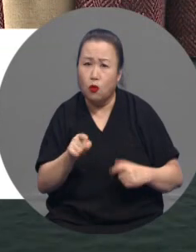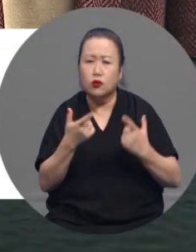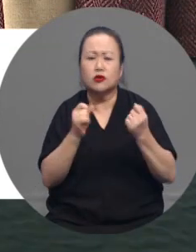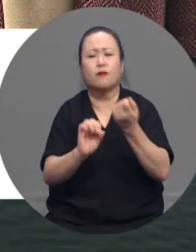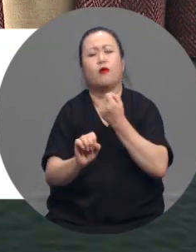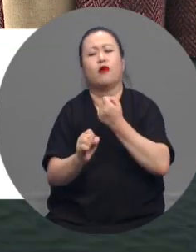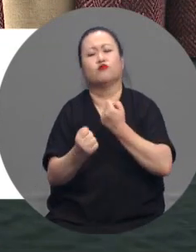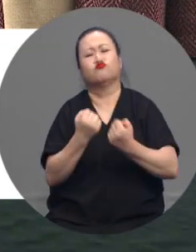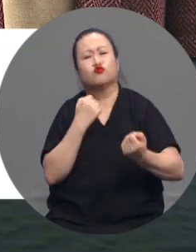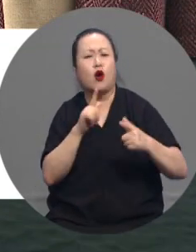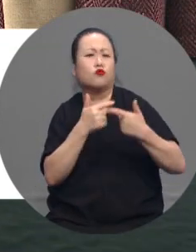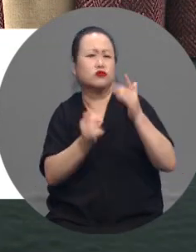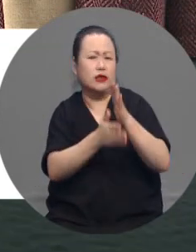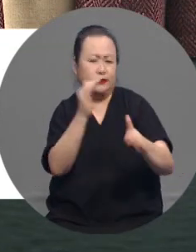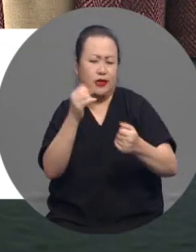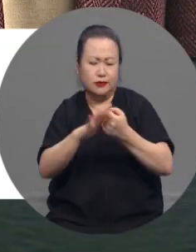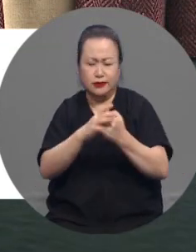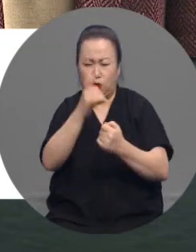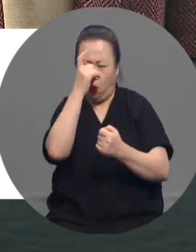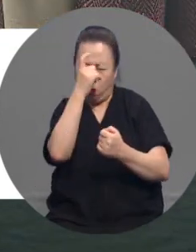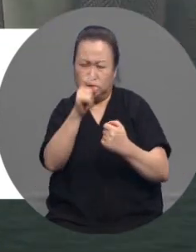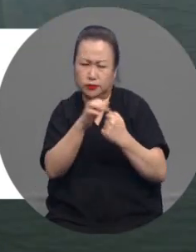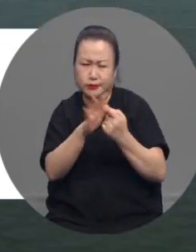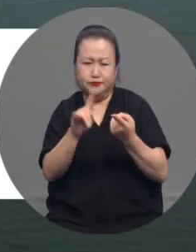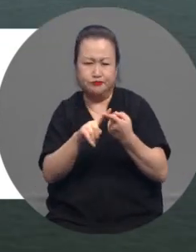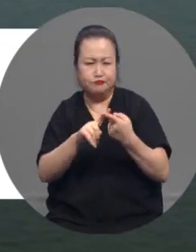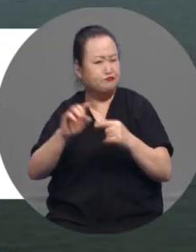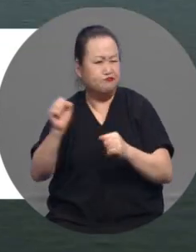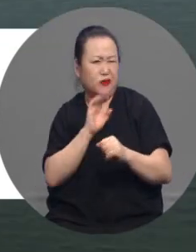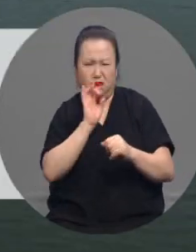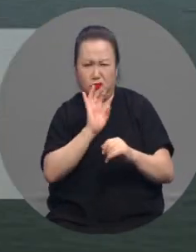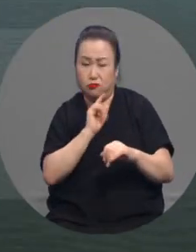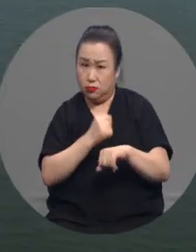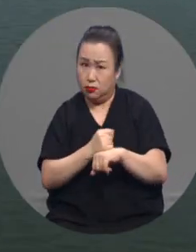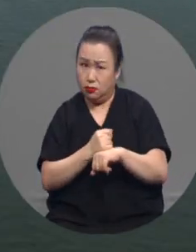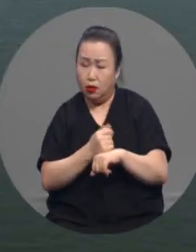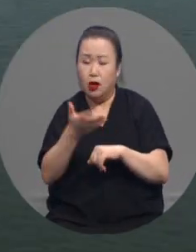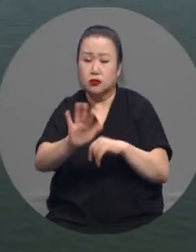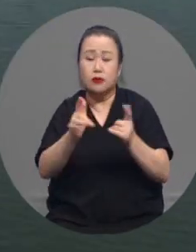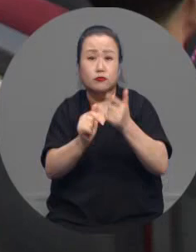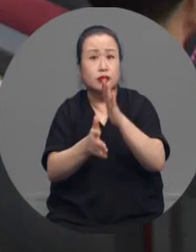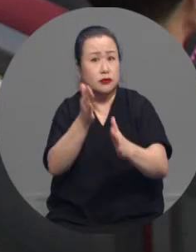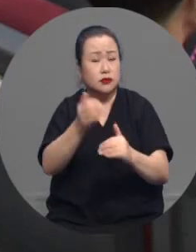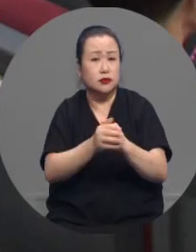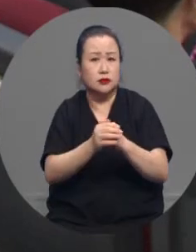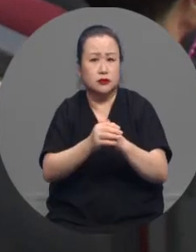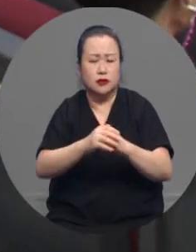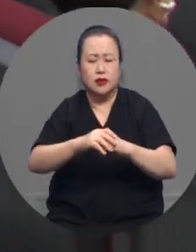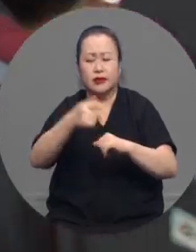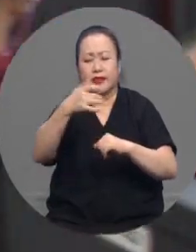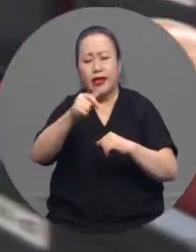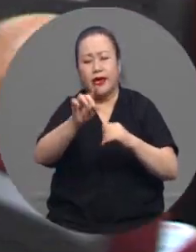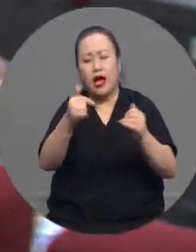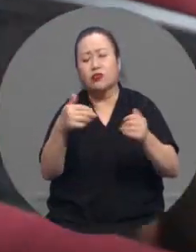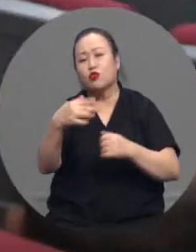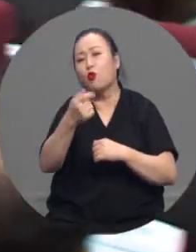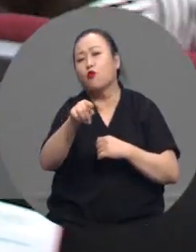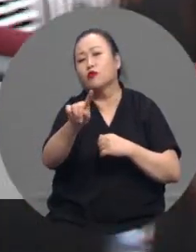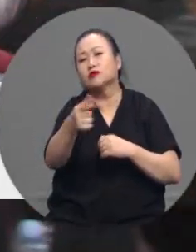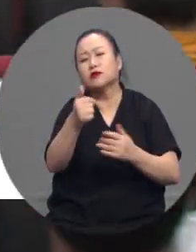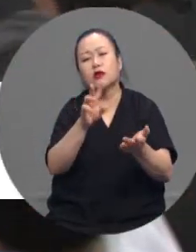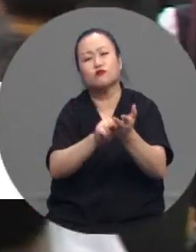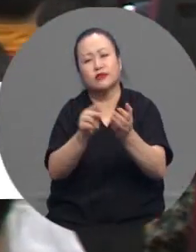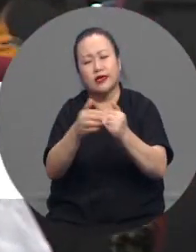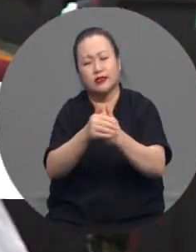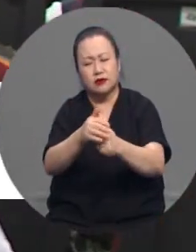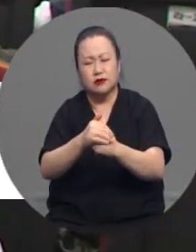그럼에도 불구하고 부산시의 기존 안 외에는 수용이 불가하다. 하지만 부산시는 대안 노선에 문제가 있어 협약을